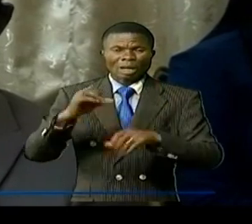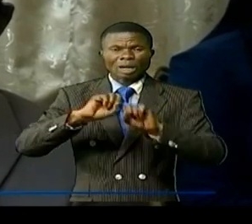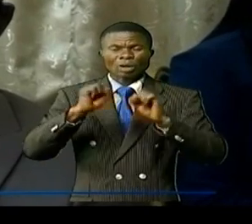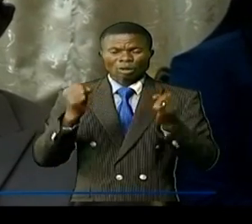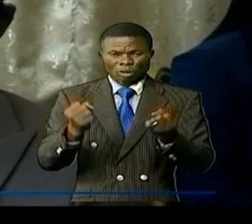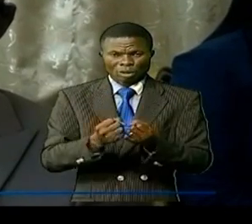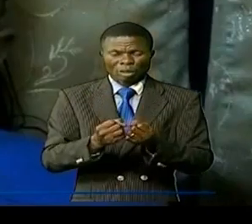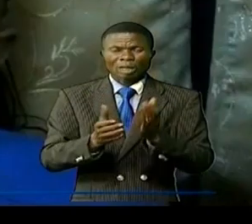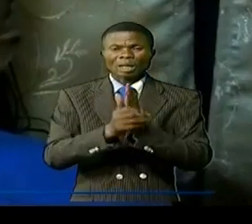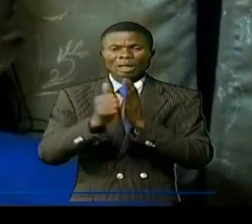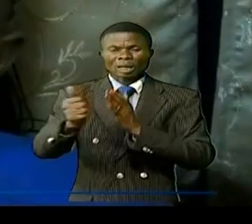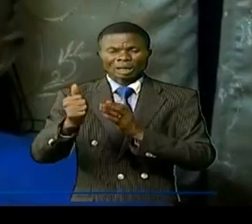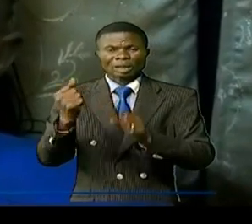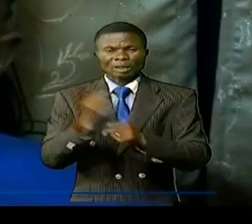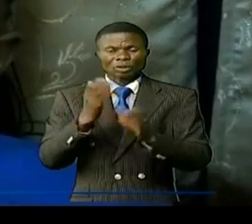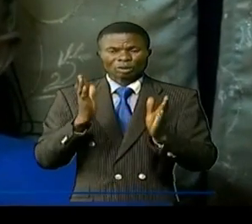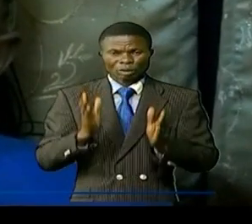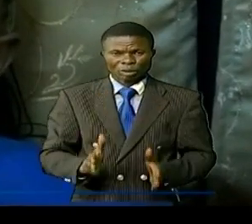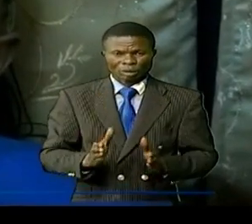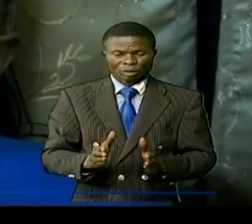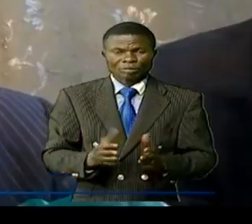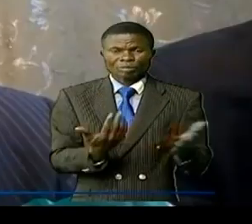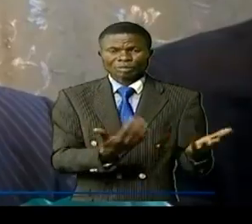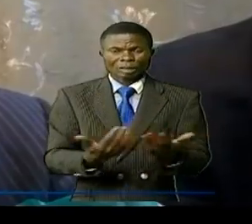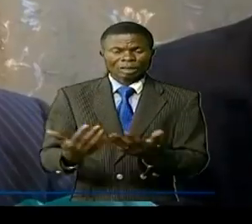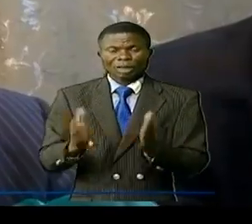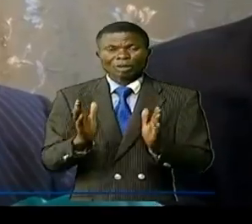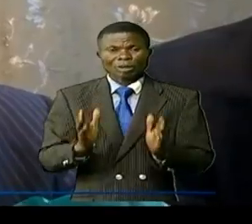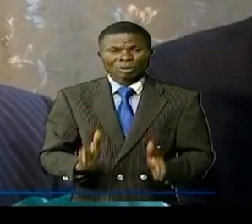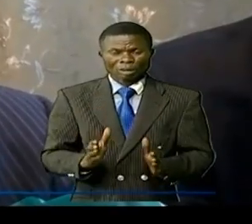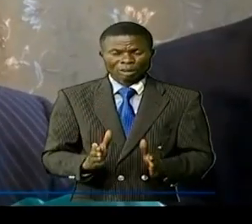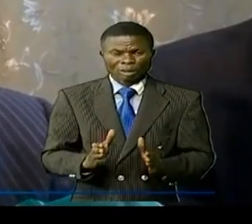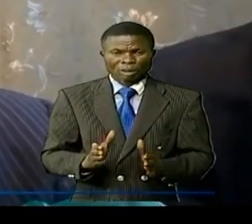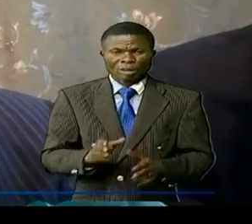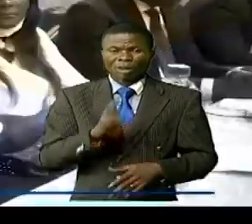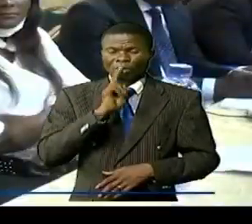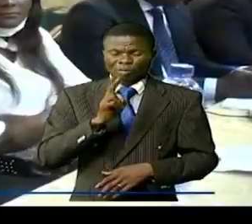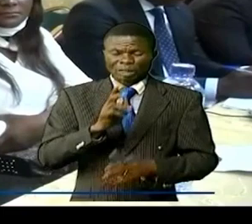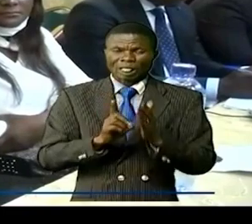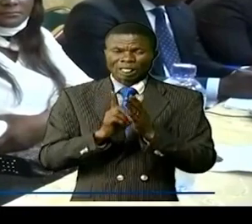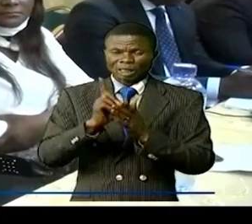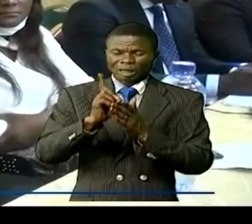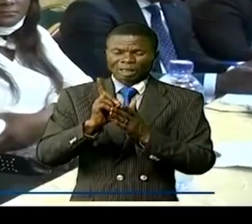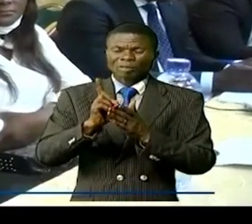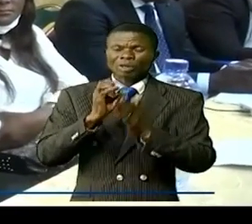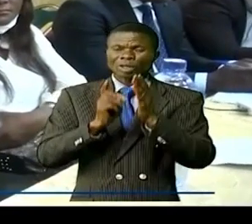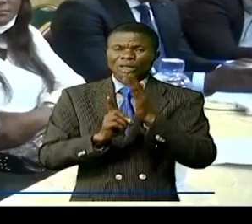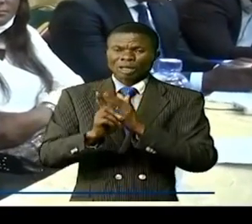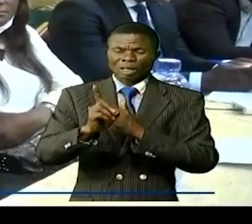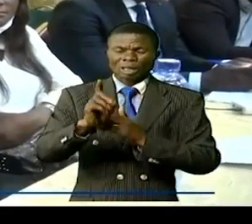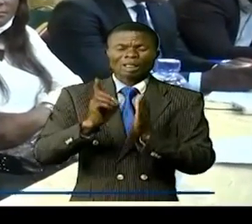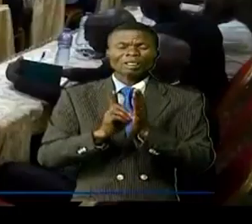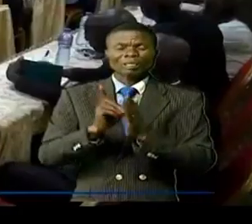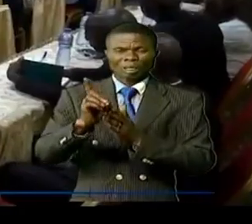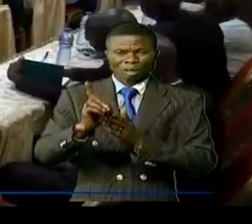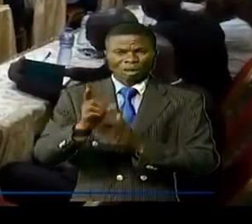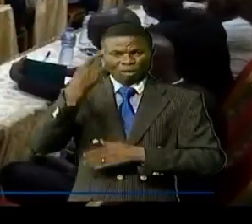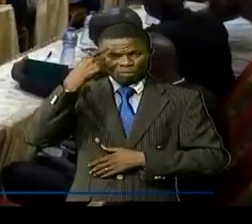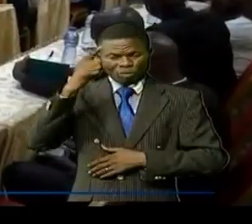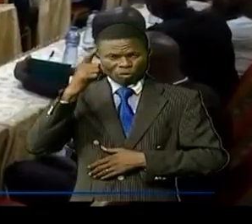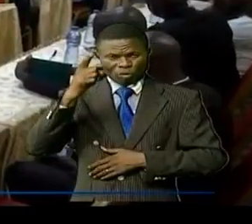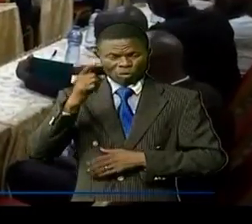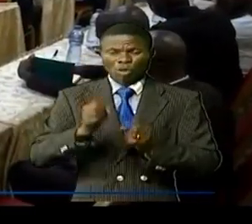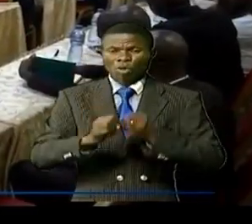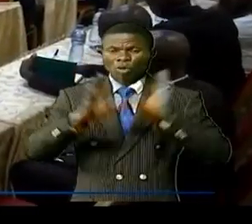de la qualité du personnel, le numérique étant un véritable levier intégrateur dans le développement pour une